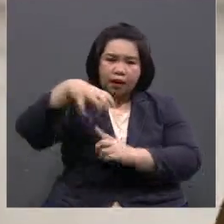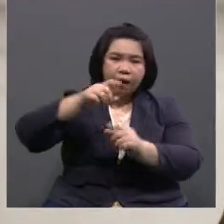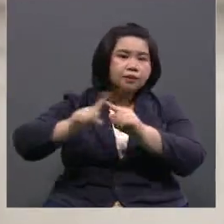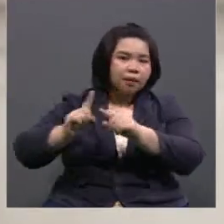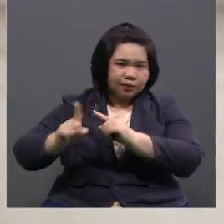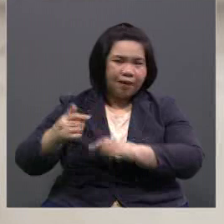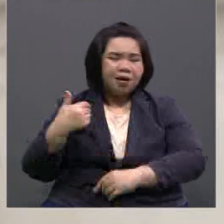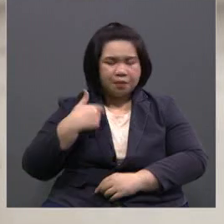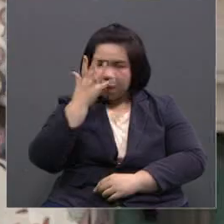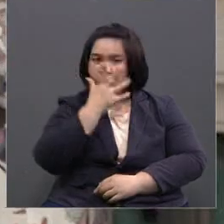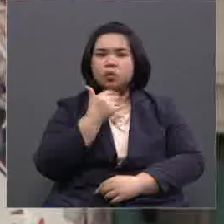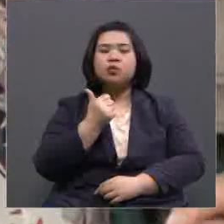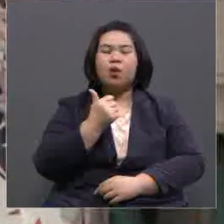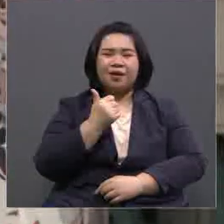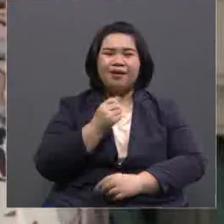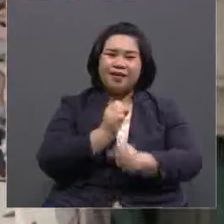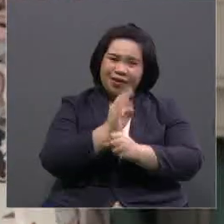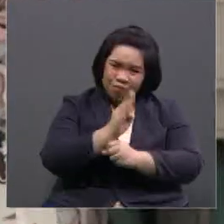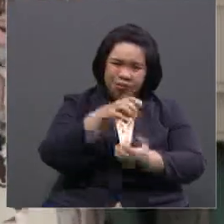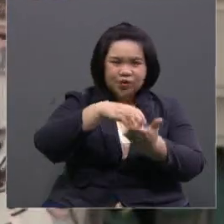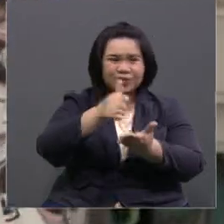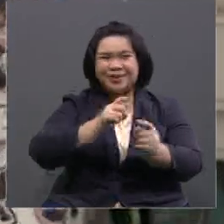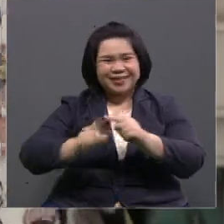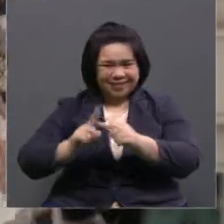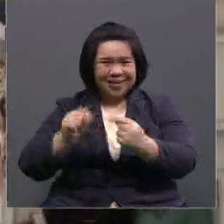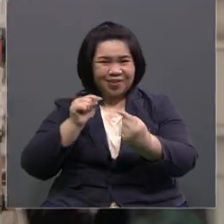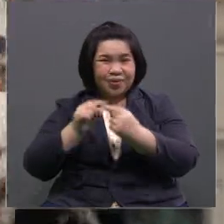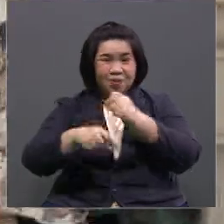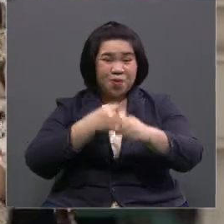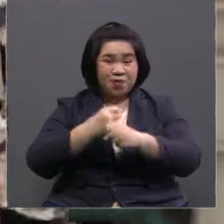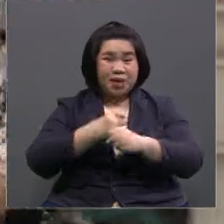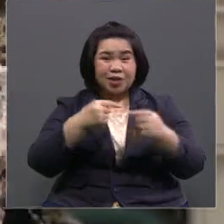ก็ถือว่าเสริมดวงเสริมบุญเฮงๆกันไปเลยนะคะในช่วงส่งท้